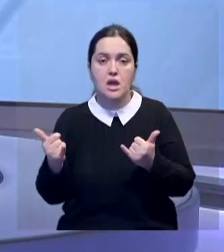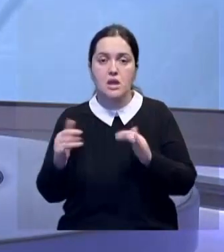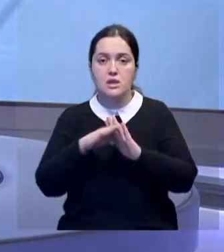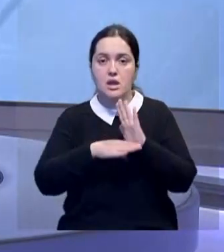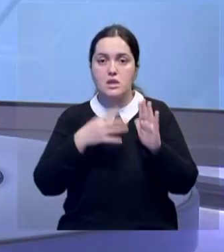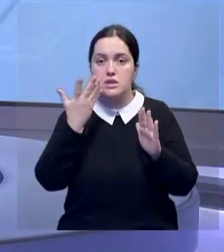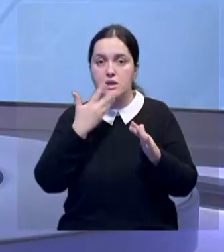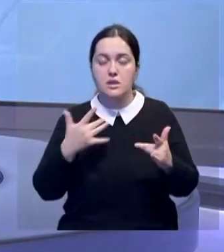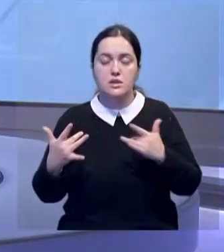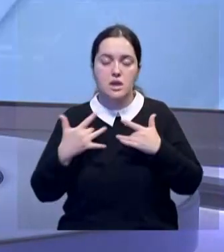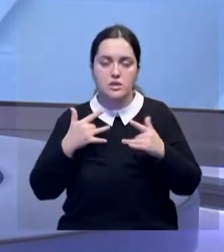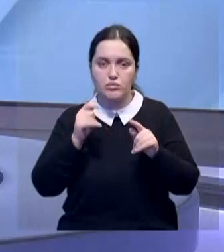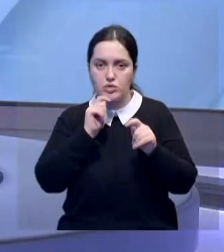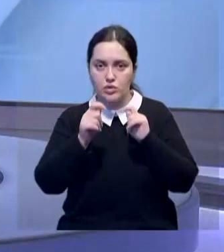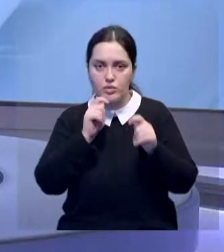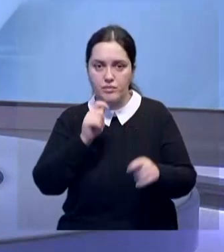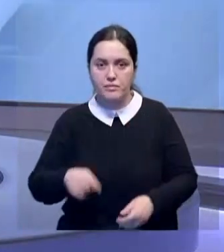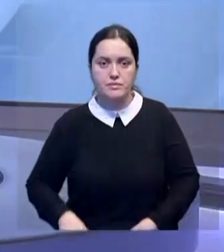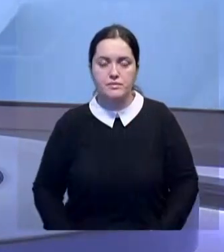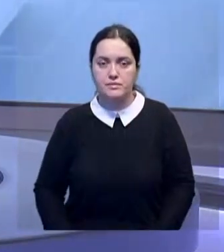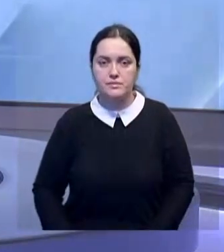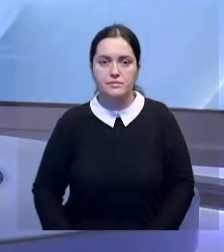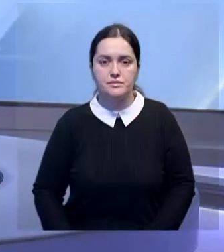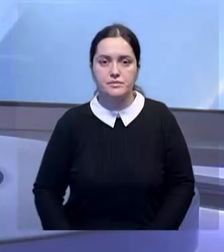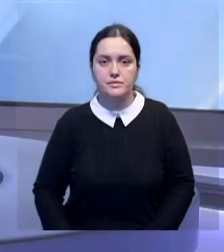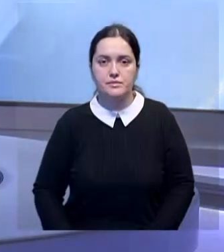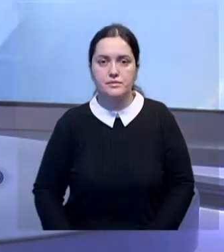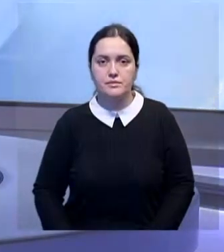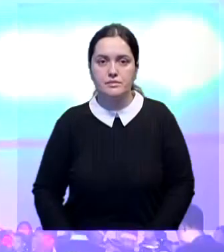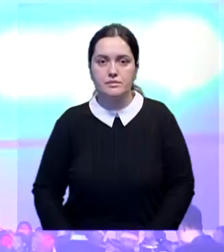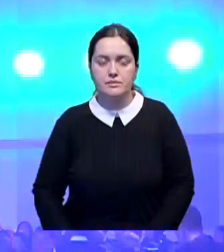организовали развлекательную программу с красочным шоу и, конечно, подарками.